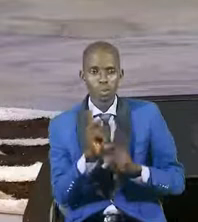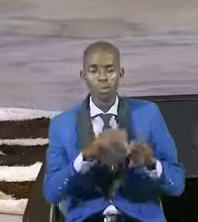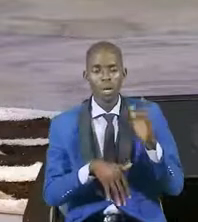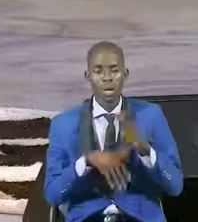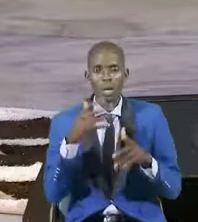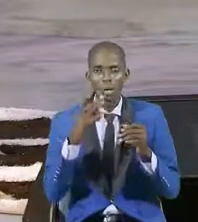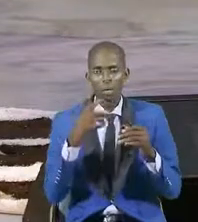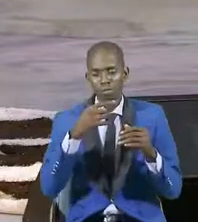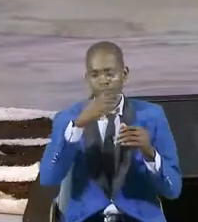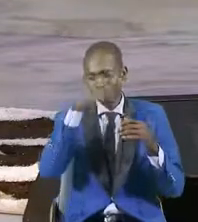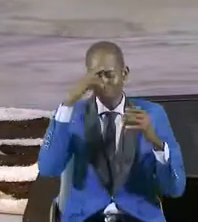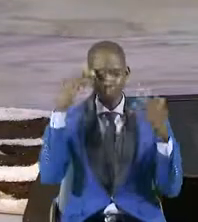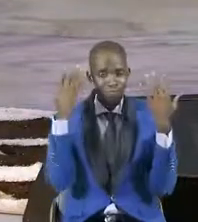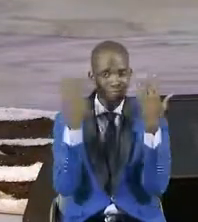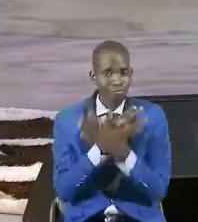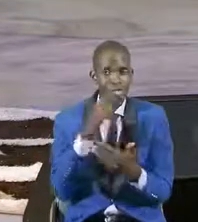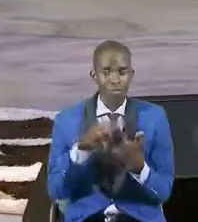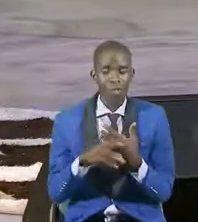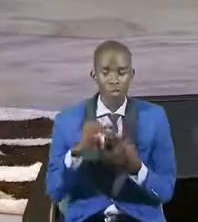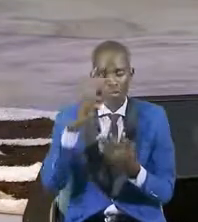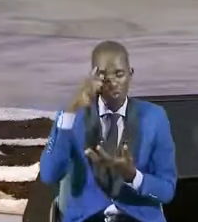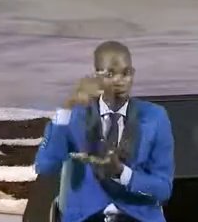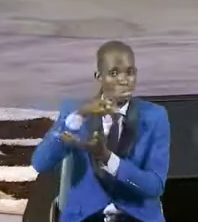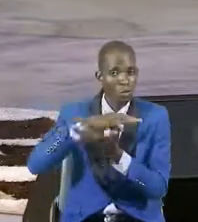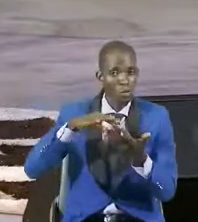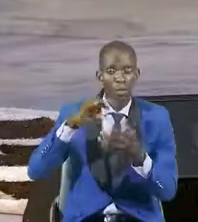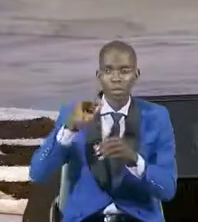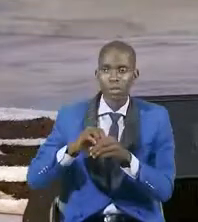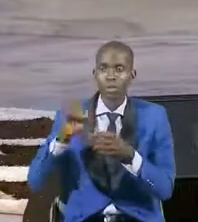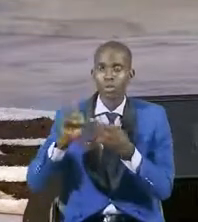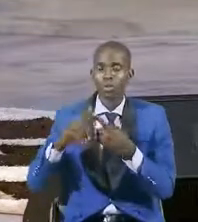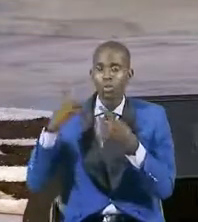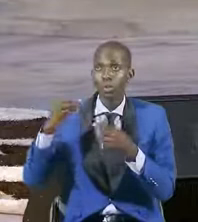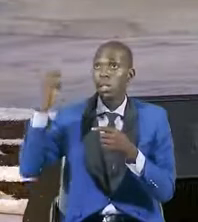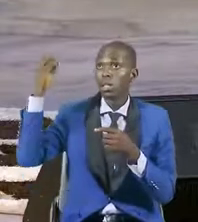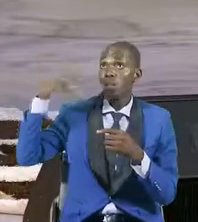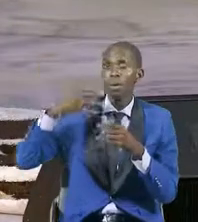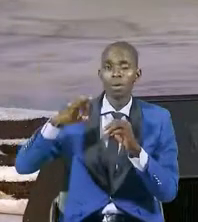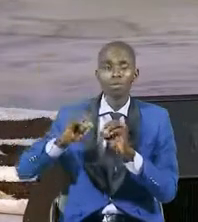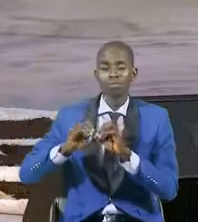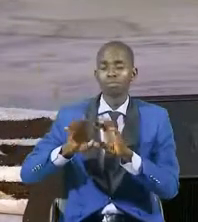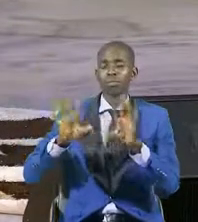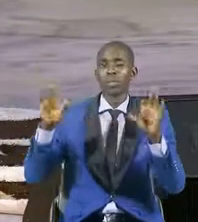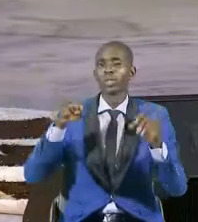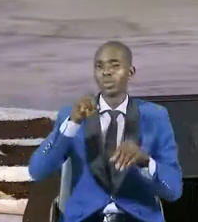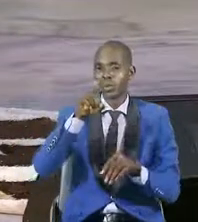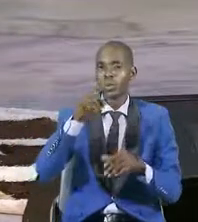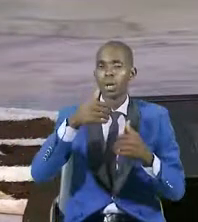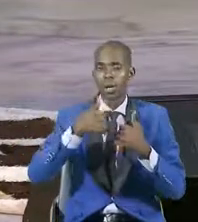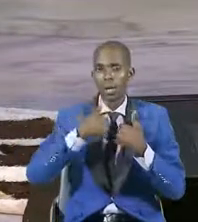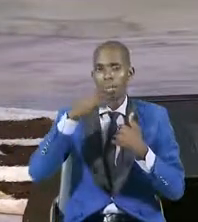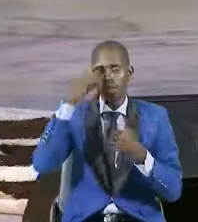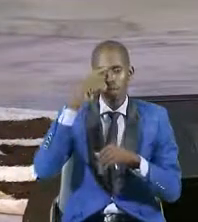de confusion, et vous les amener à la lumière de clarté, vous avez la